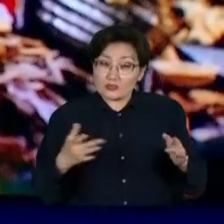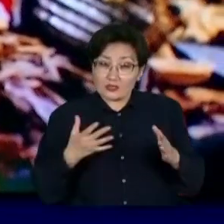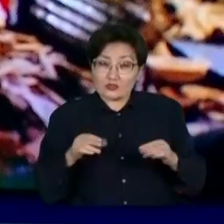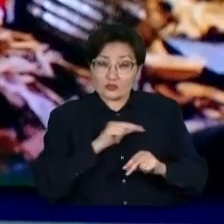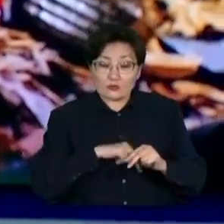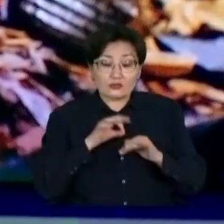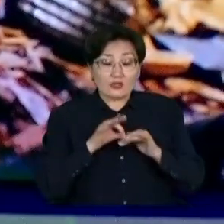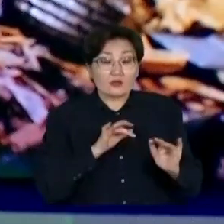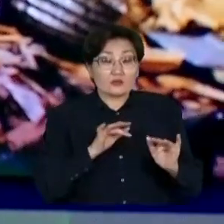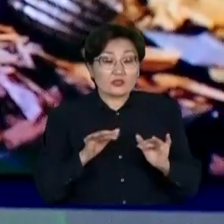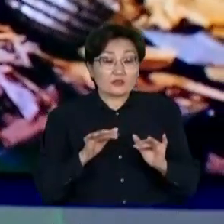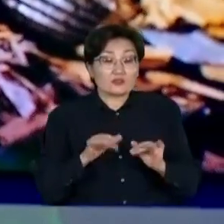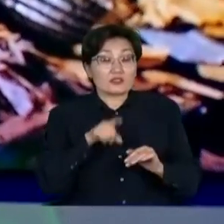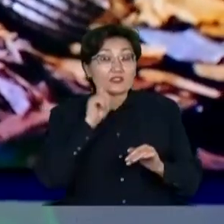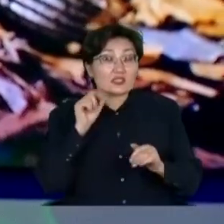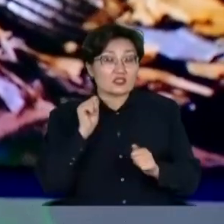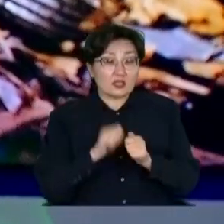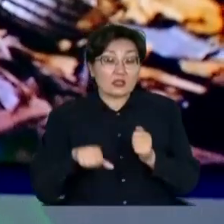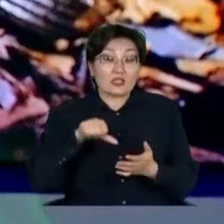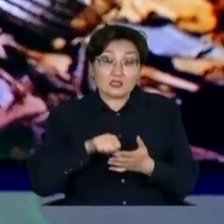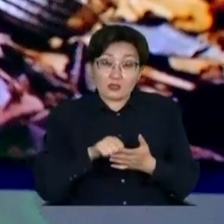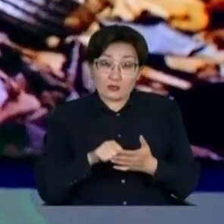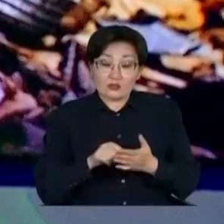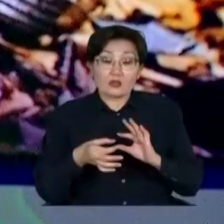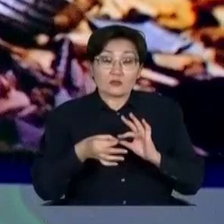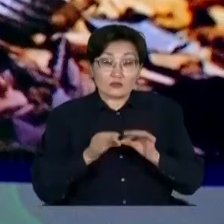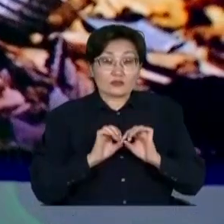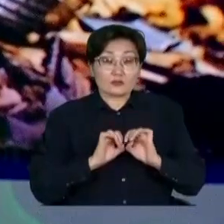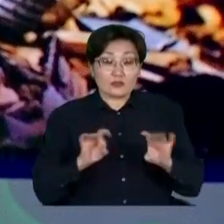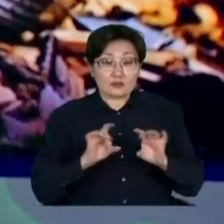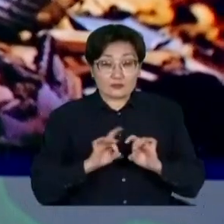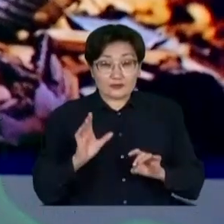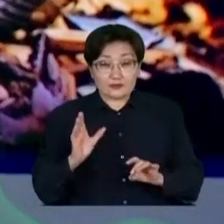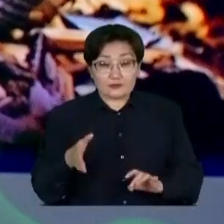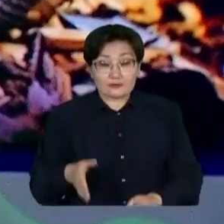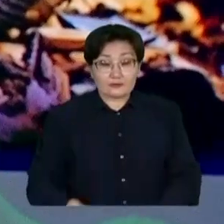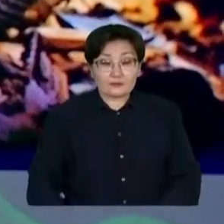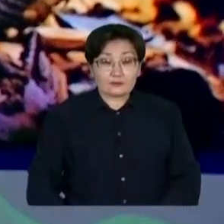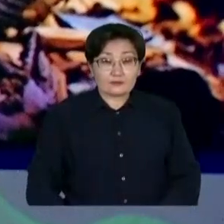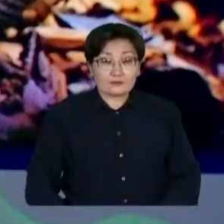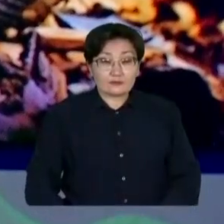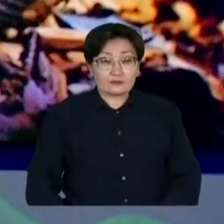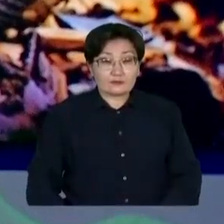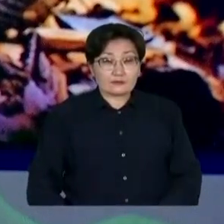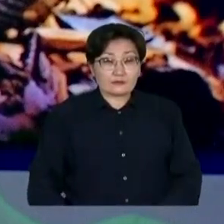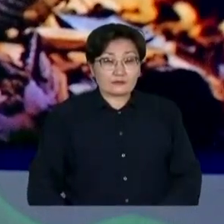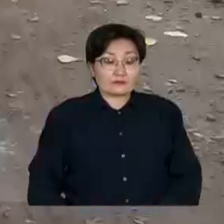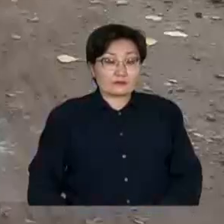Экологиялық науқандарға жастар жиі атсалыса ма? Толығырақ эко-белсенділермен тілдесіп қайтқан әріптесім Рүстем Айткарым айтсын.